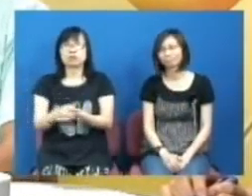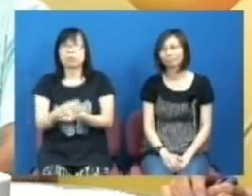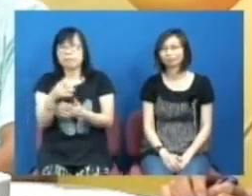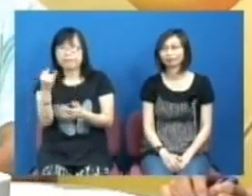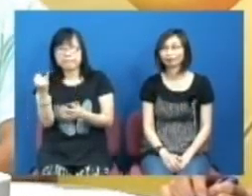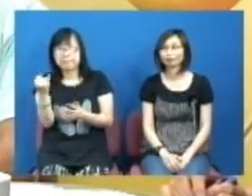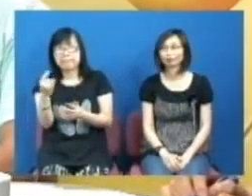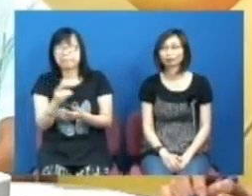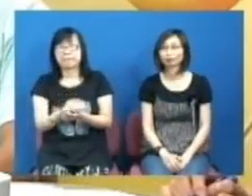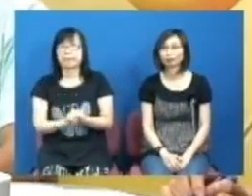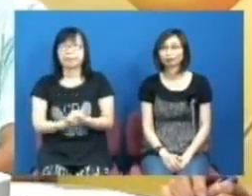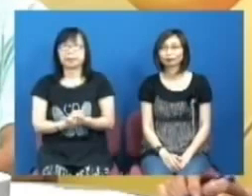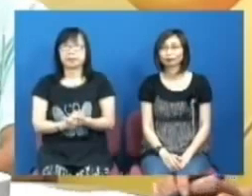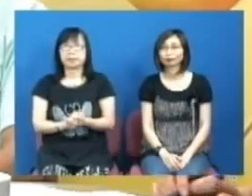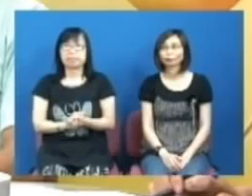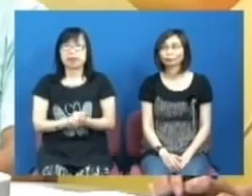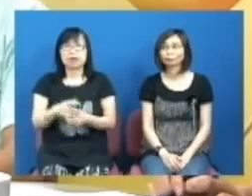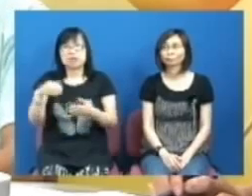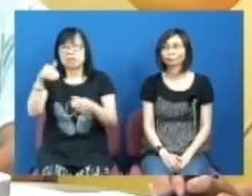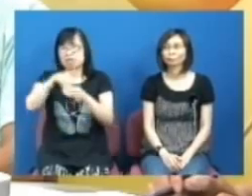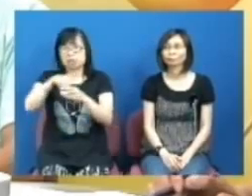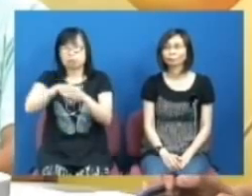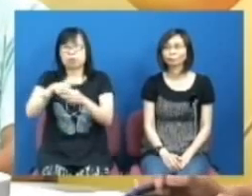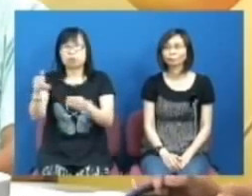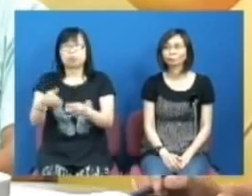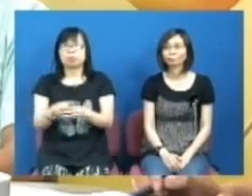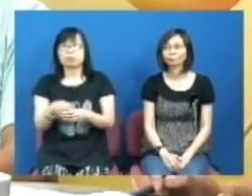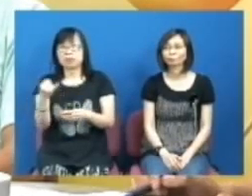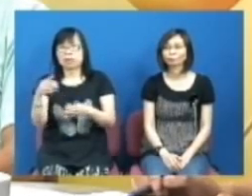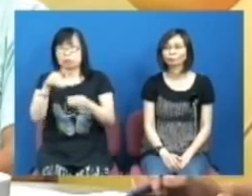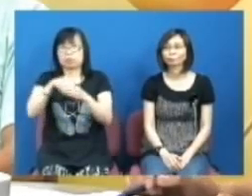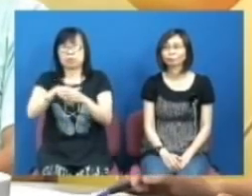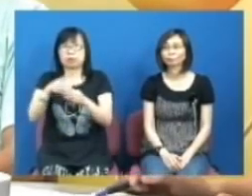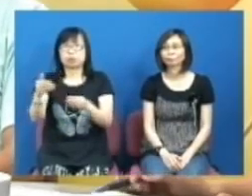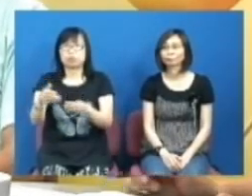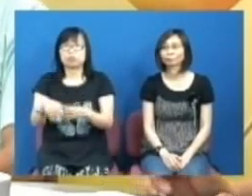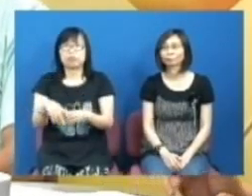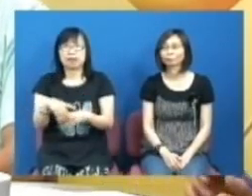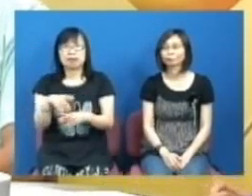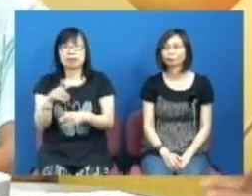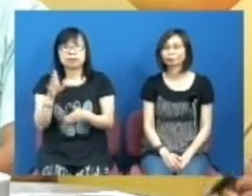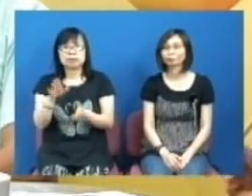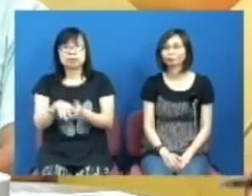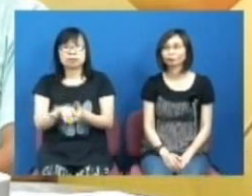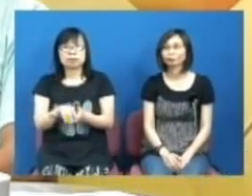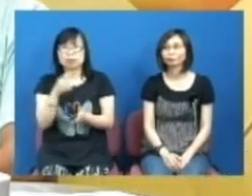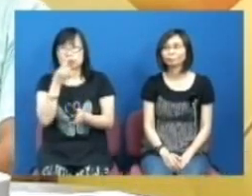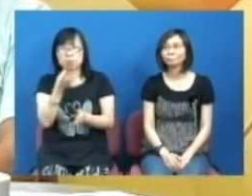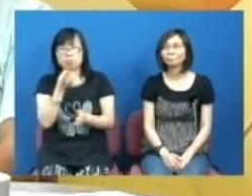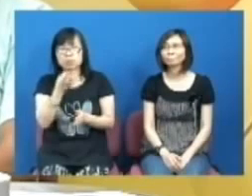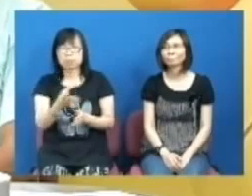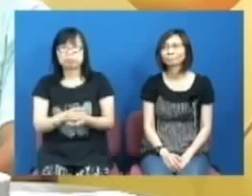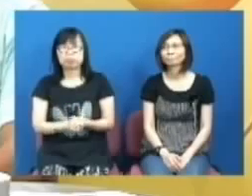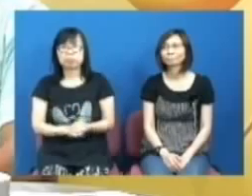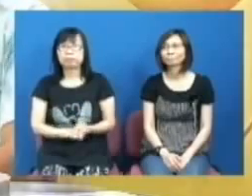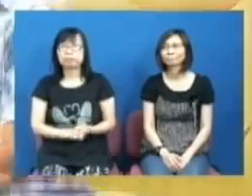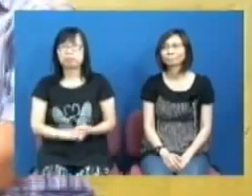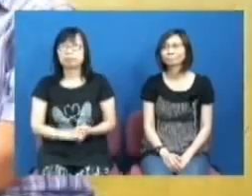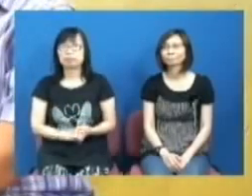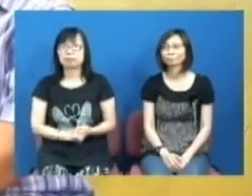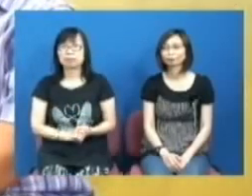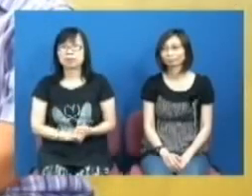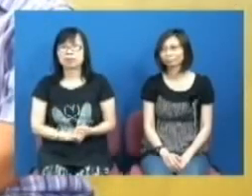即是殘影競選法。那殘影競選法最重要的就是不要行政，但是有道就是這樣。